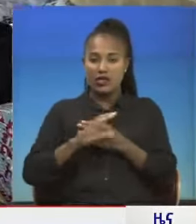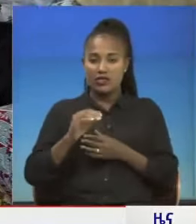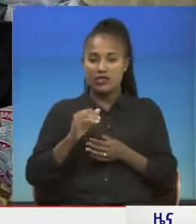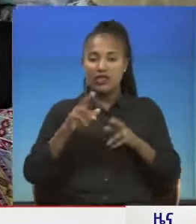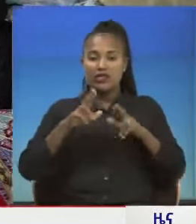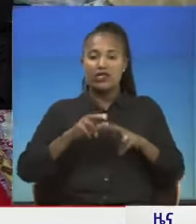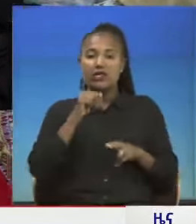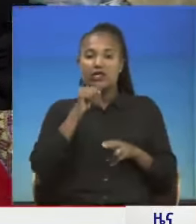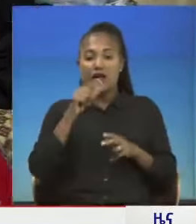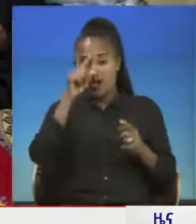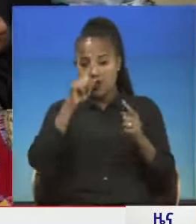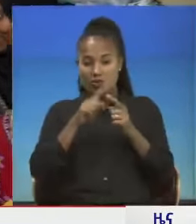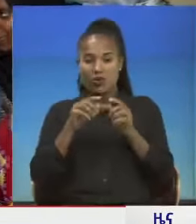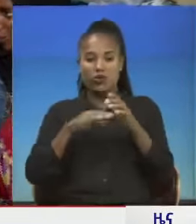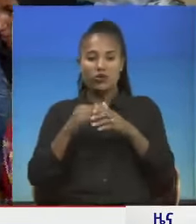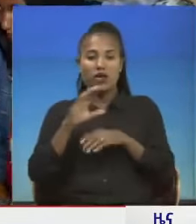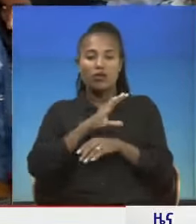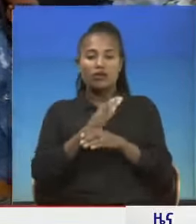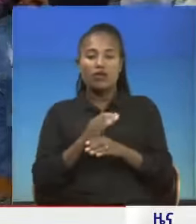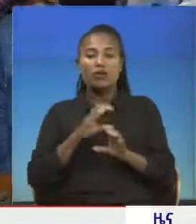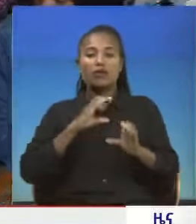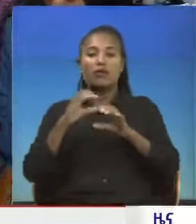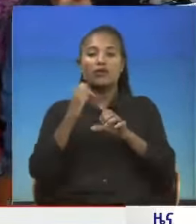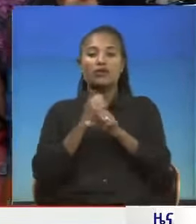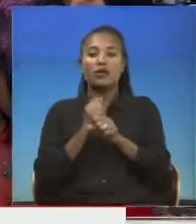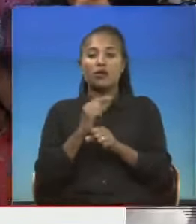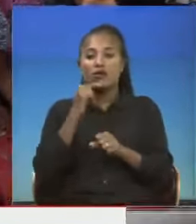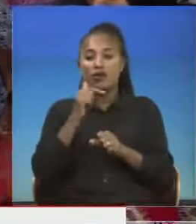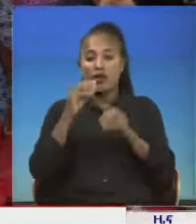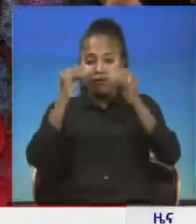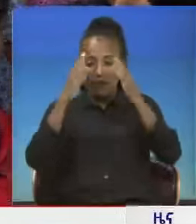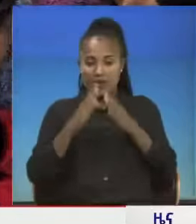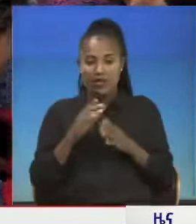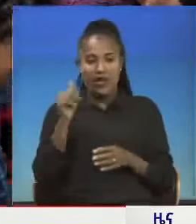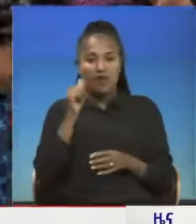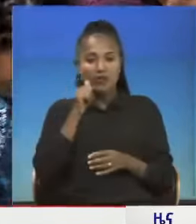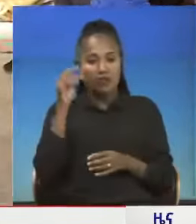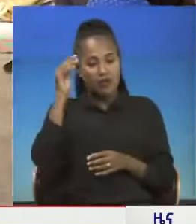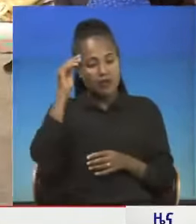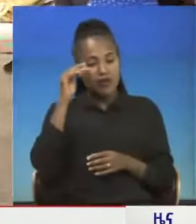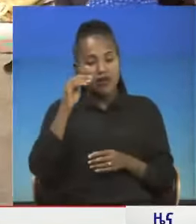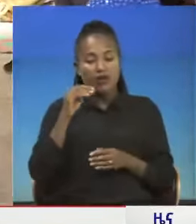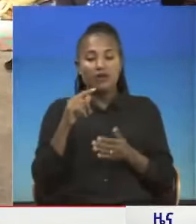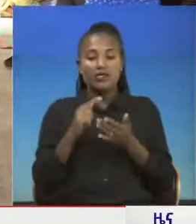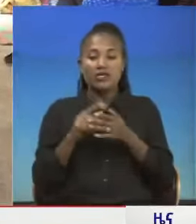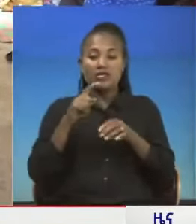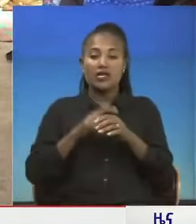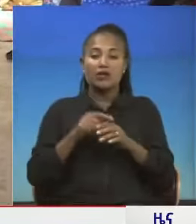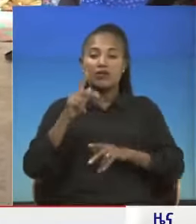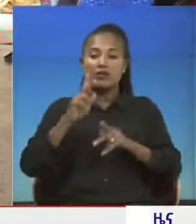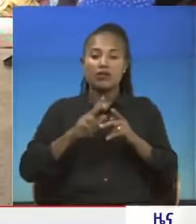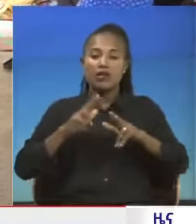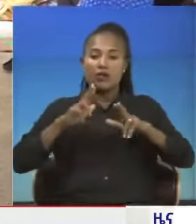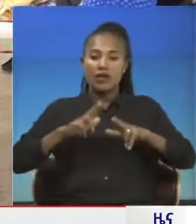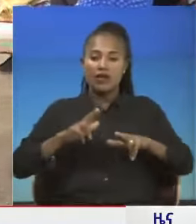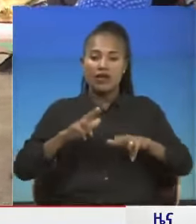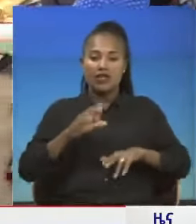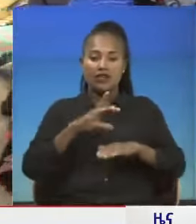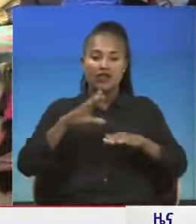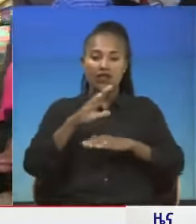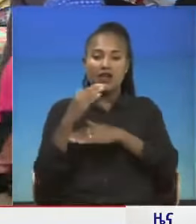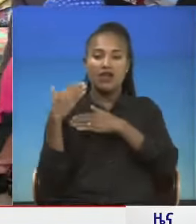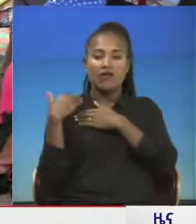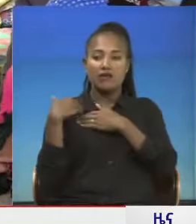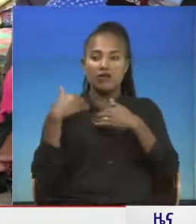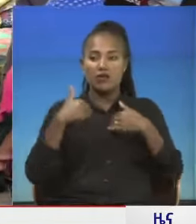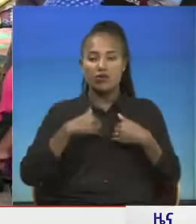ሀገራችን እንዳትረጋጋ ልሞ ከውጭ ኃይሎች ጋር በመናበብ እየሰራ ነው ያሉት መምህርት አሚናት መሐመድ፣ ምሁራን በዚህ ወቅት ህብረተሰቡን የማረጋጋት